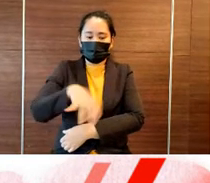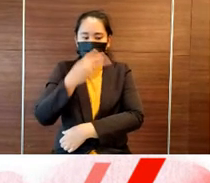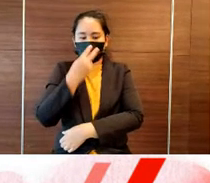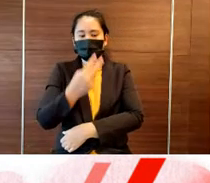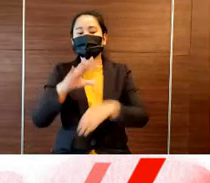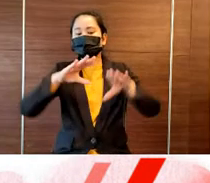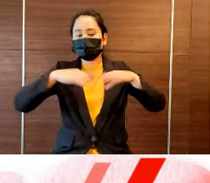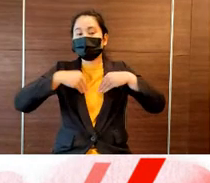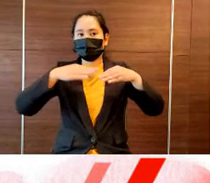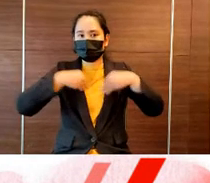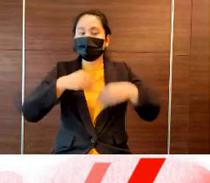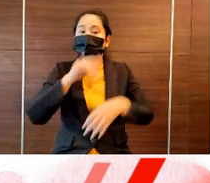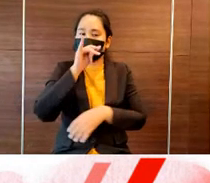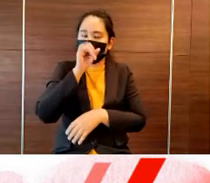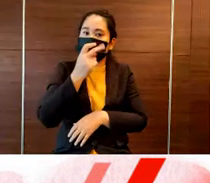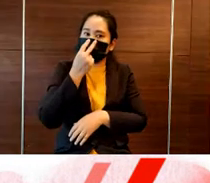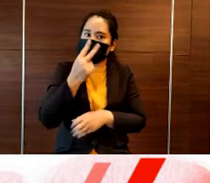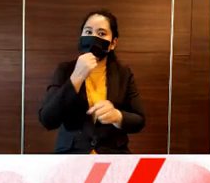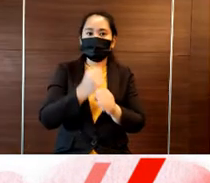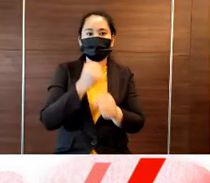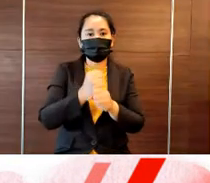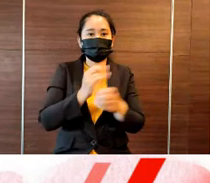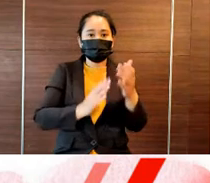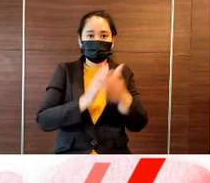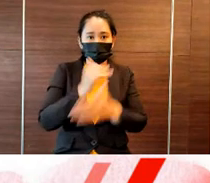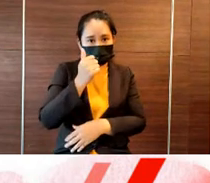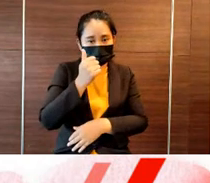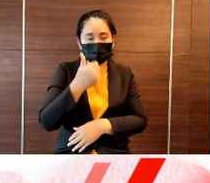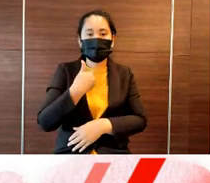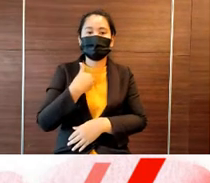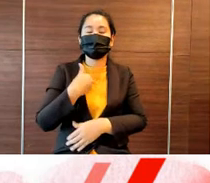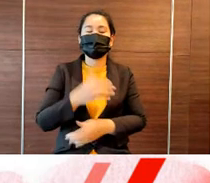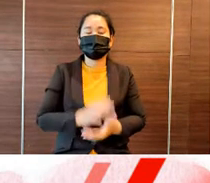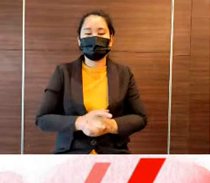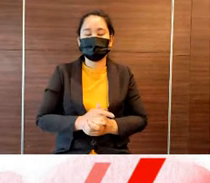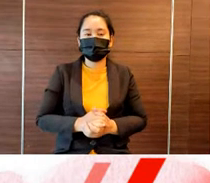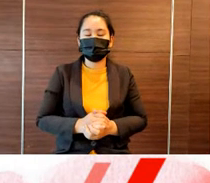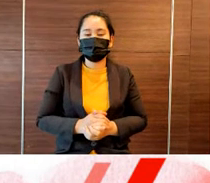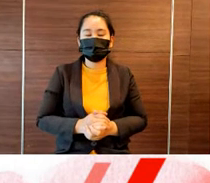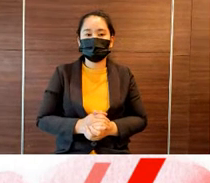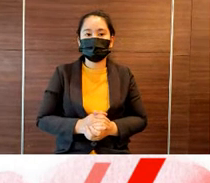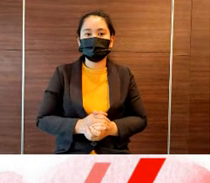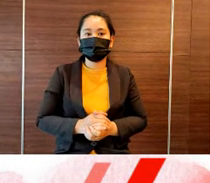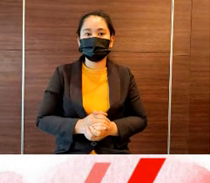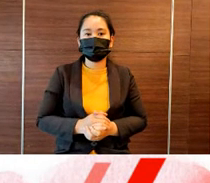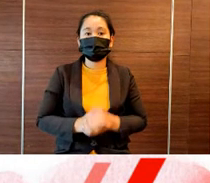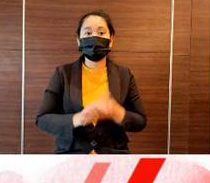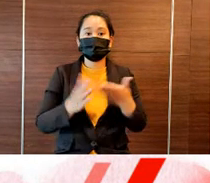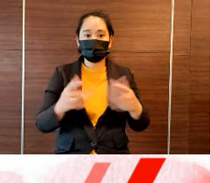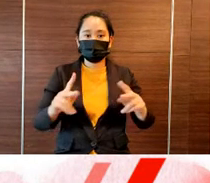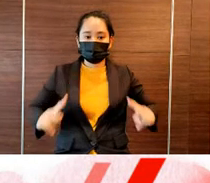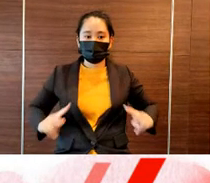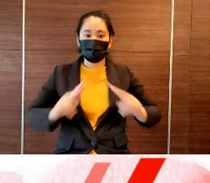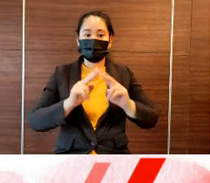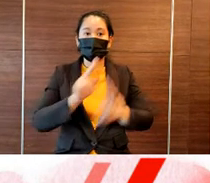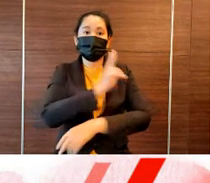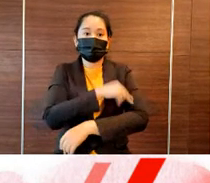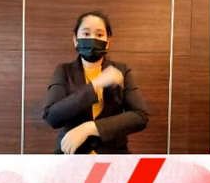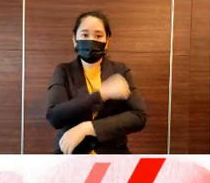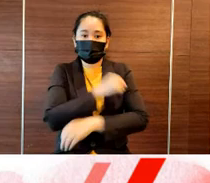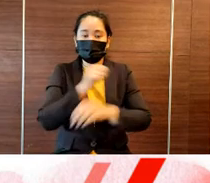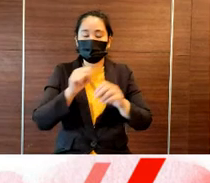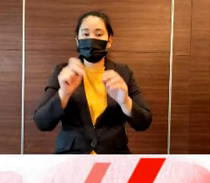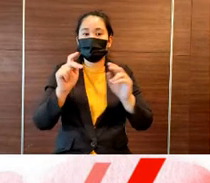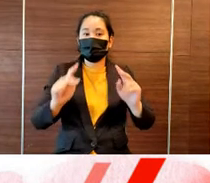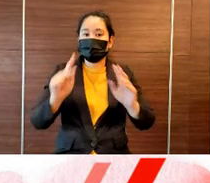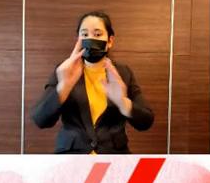ำเพื่อชาตินะครับเราทดลองดูว่าเป็นยังไงนะครับนะแล้วก็ทำให้กระทรวงสาธารณสุขสามารถออกกฎหมายน